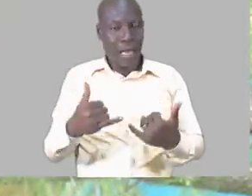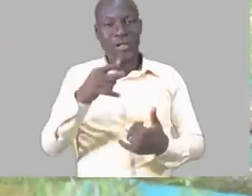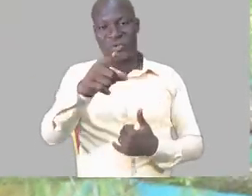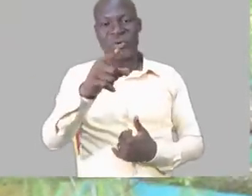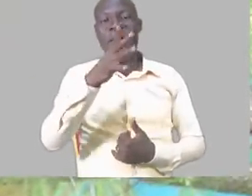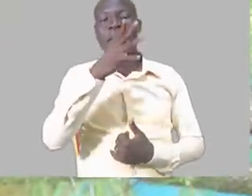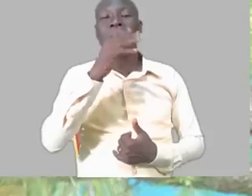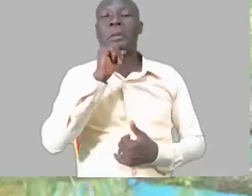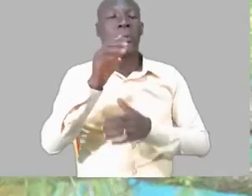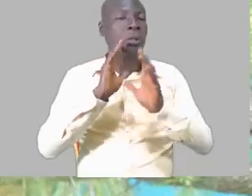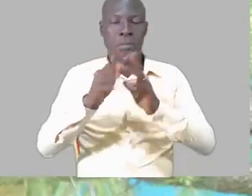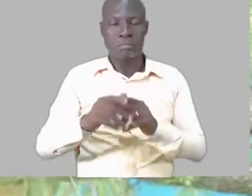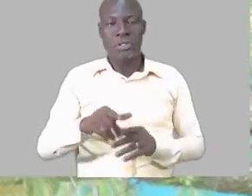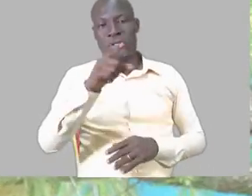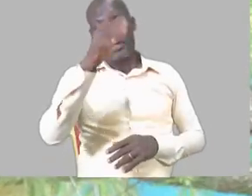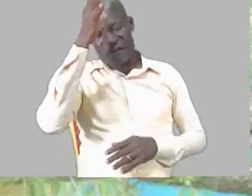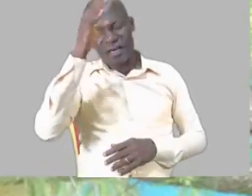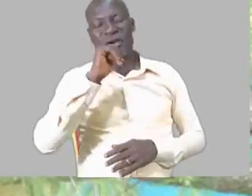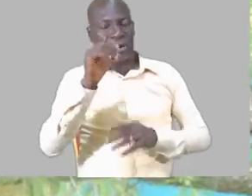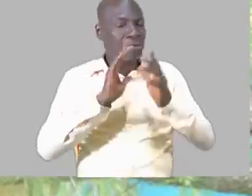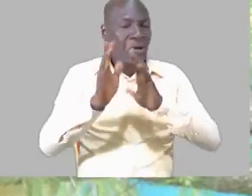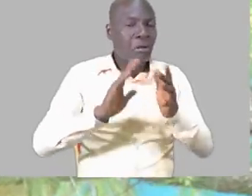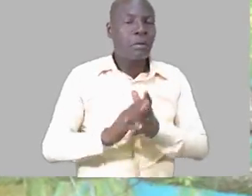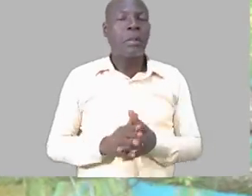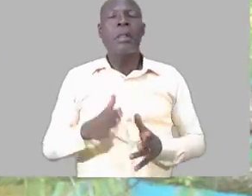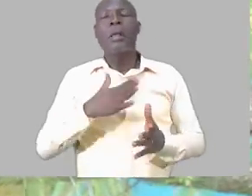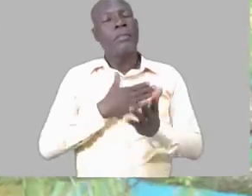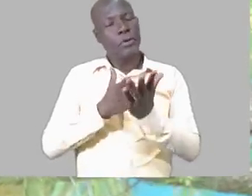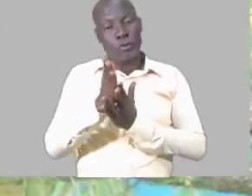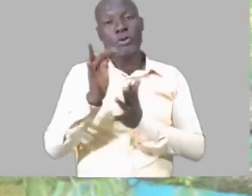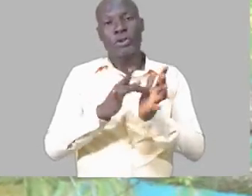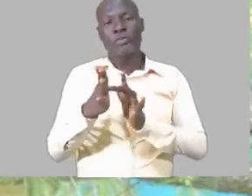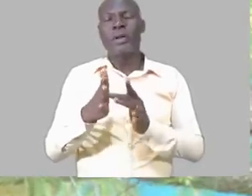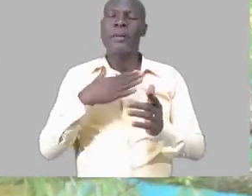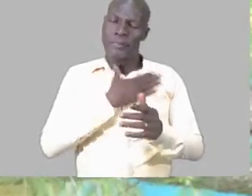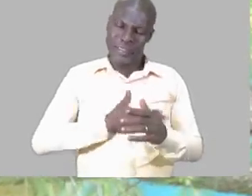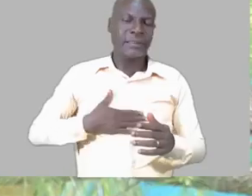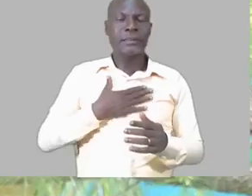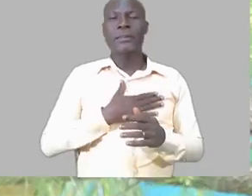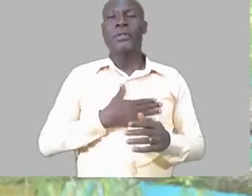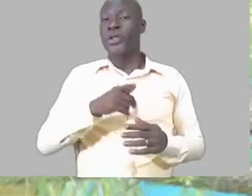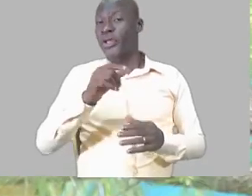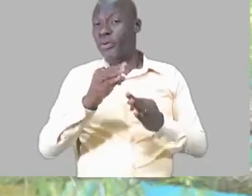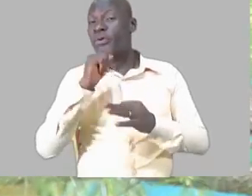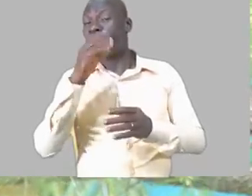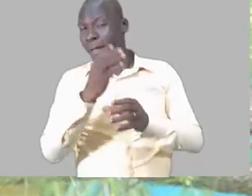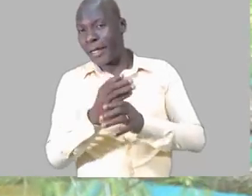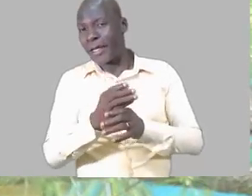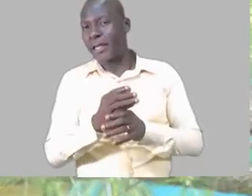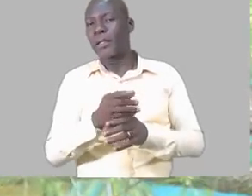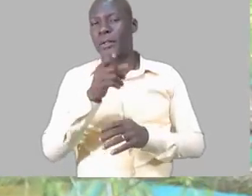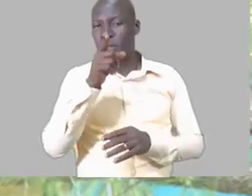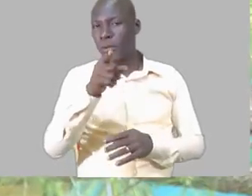aka wono papa e ya aka me na bible so twa dwa gina so se hwe se wan hwe ni ye a wo hu